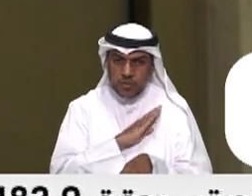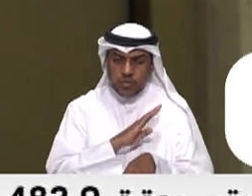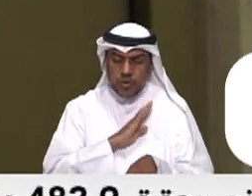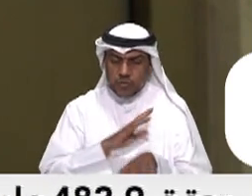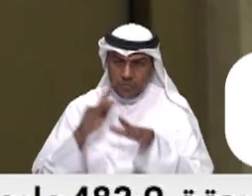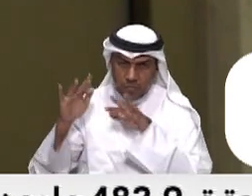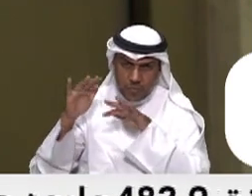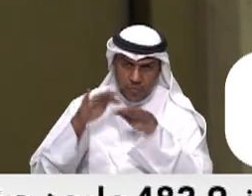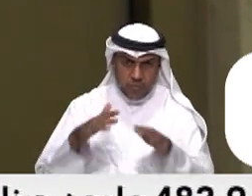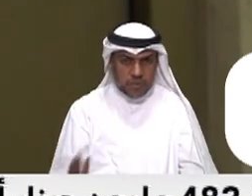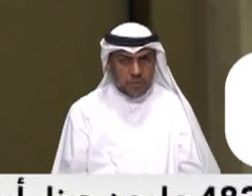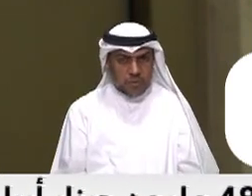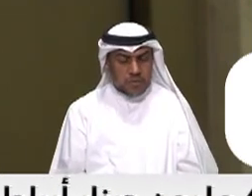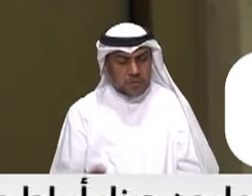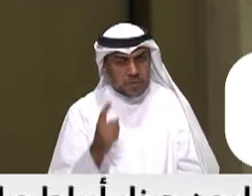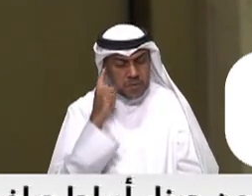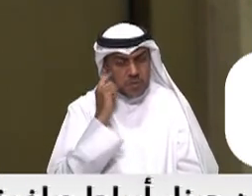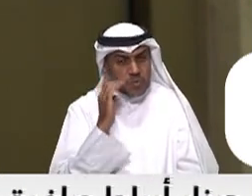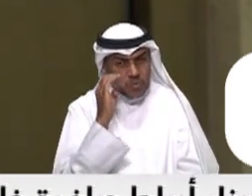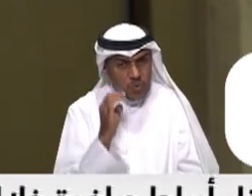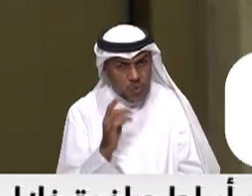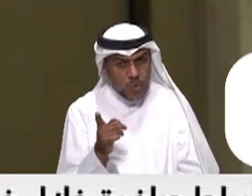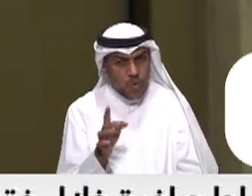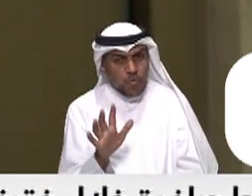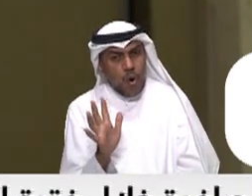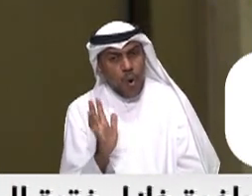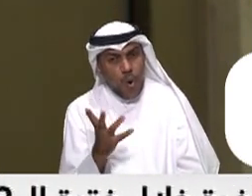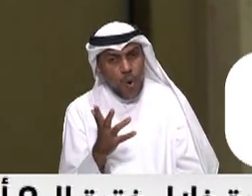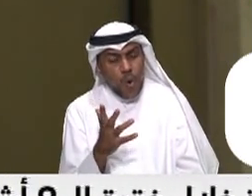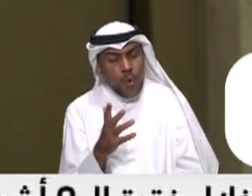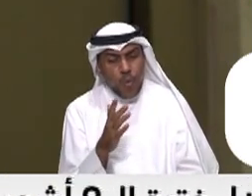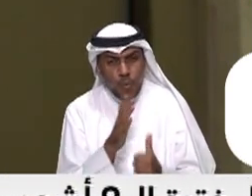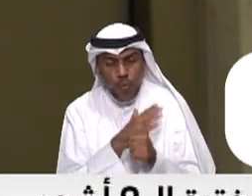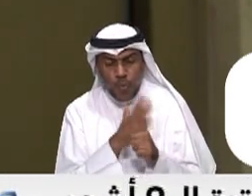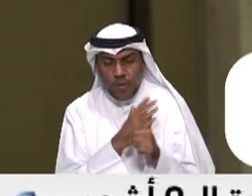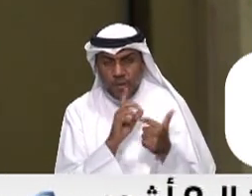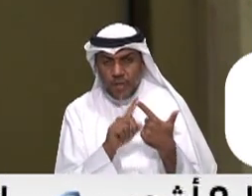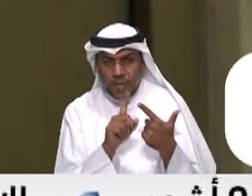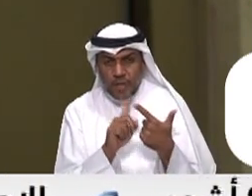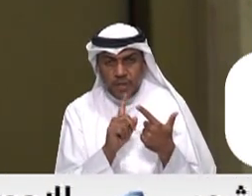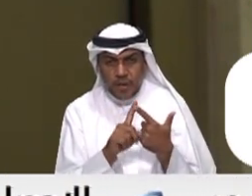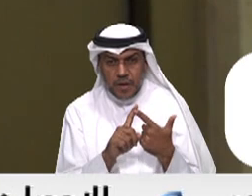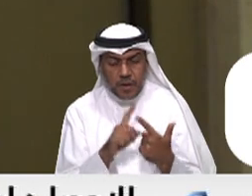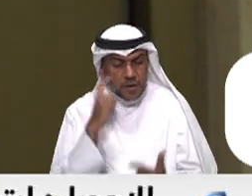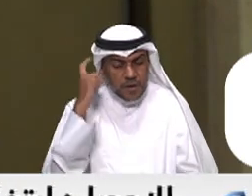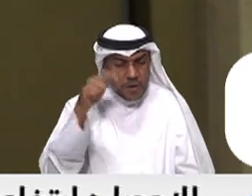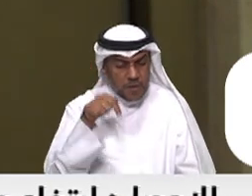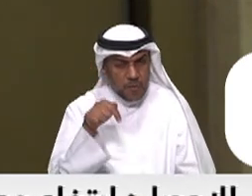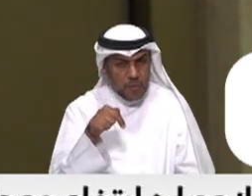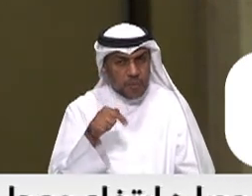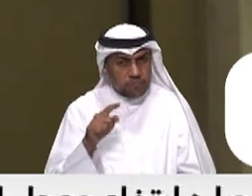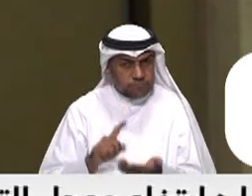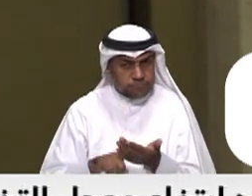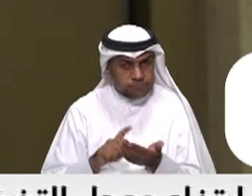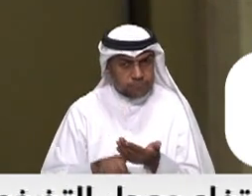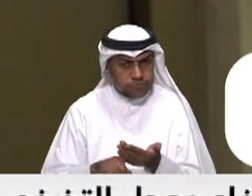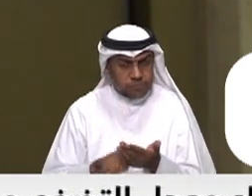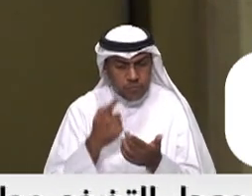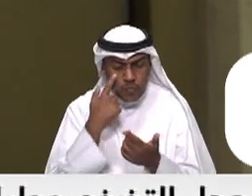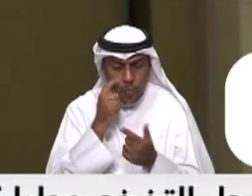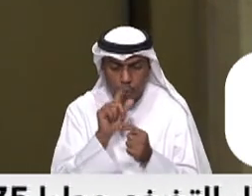إما التوغل من جهة الجنوب إسرائيليا، وإما حتى هذا الاحتمال بدأ يصبح أكثر